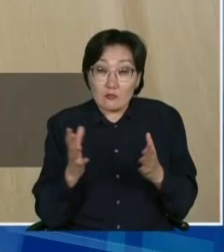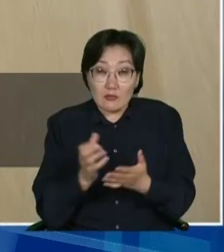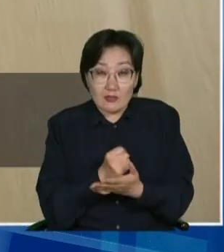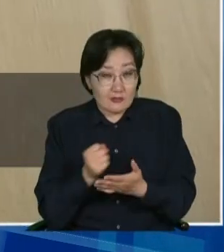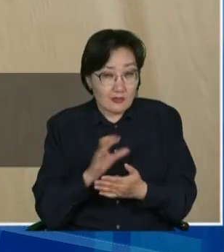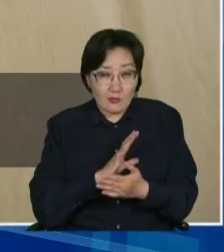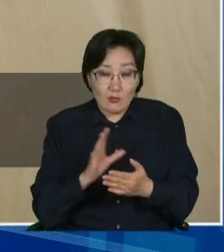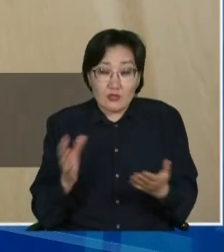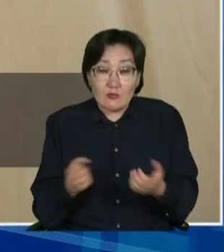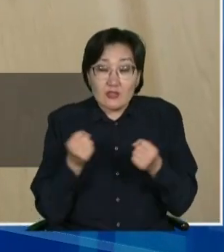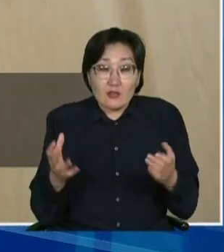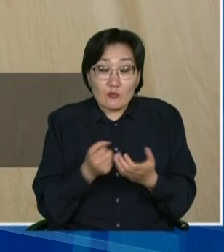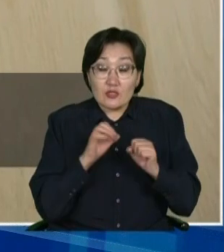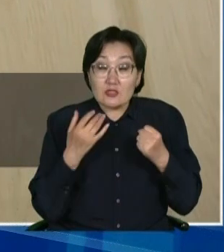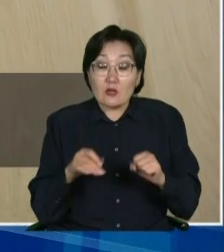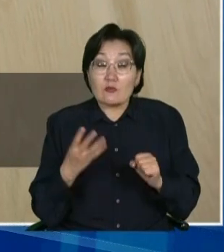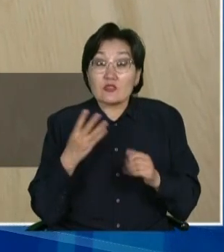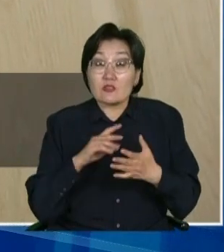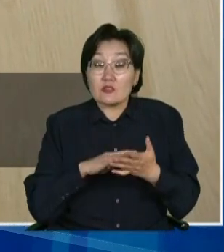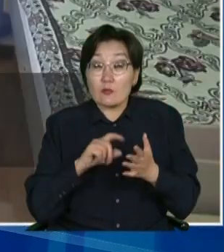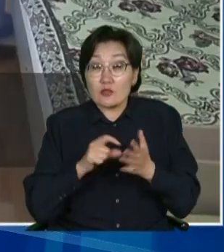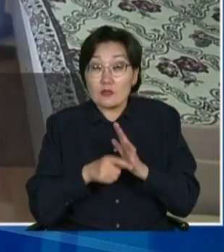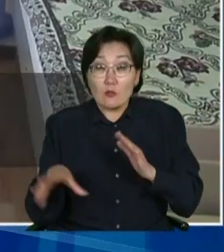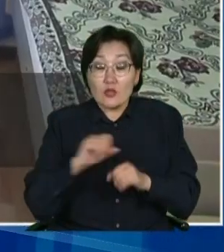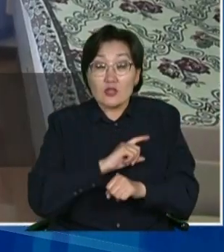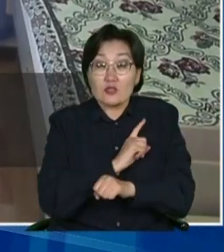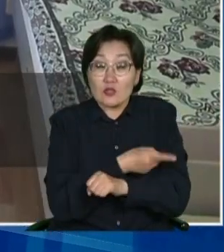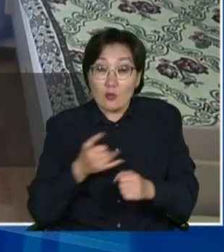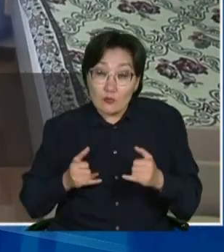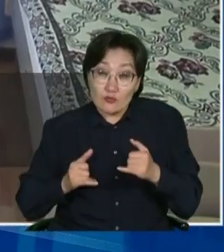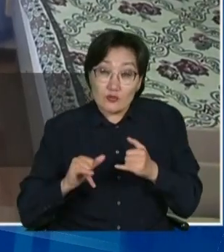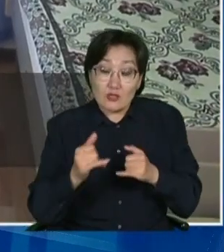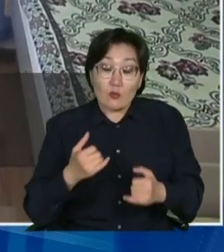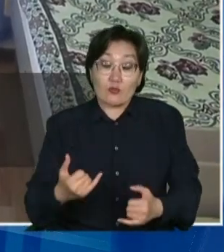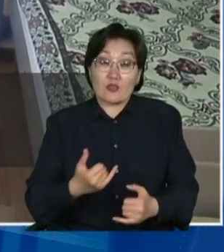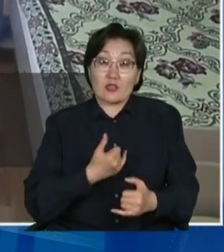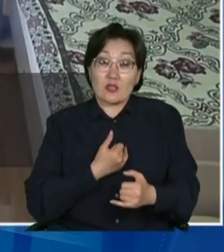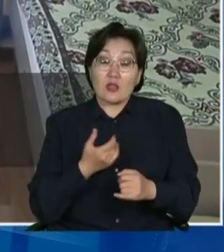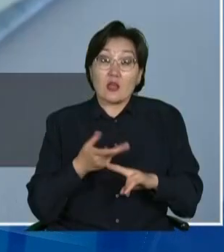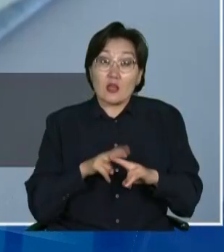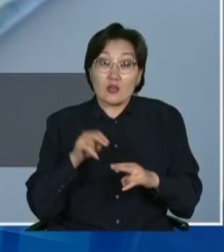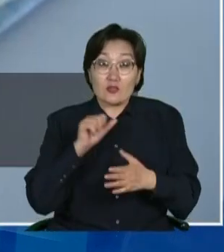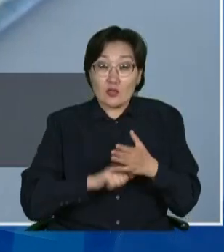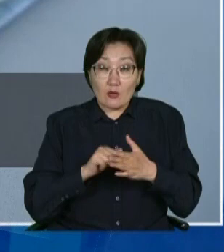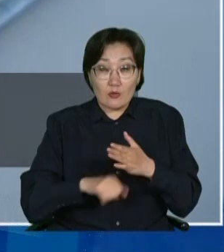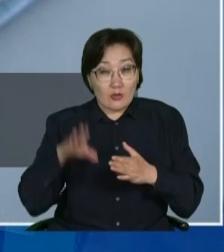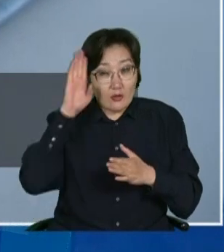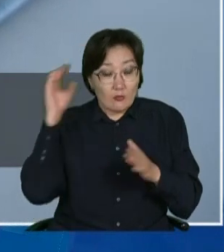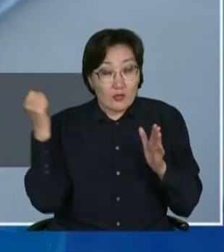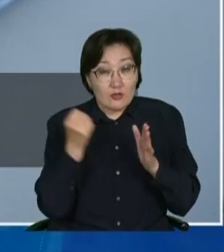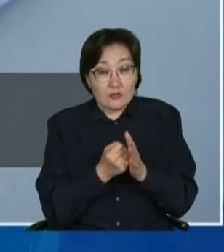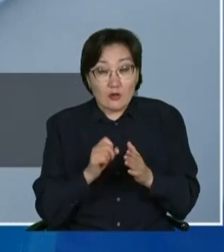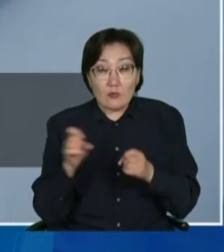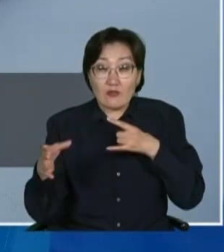удалось. Предположительно, один из девятиклассников со всей силы пнул парня коленом в грудь, отчего пострадавший ударился об двери и